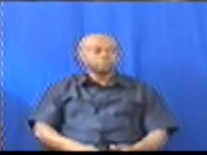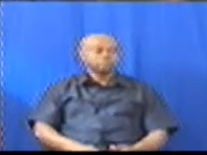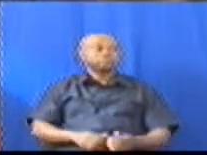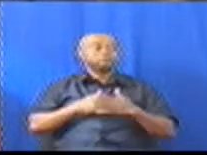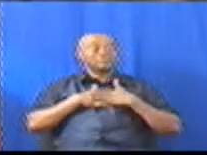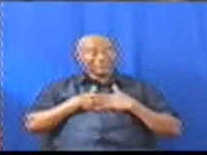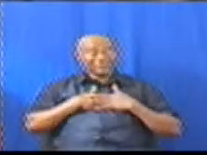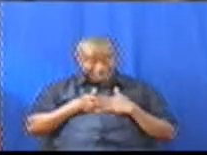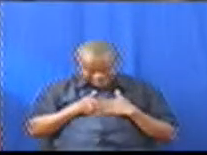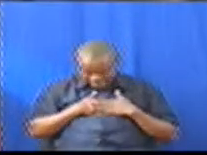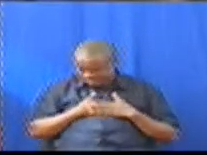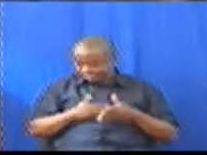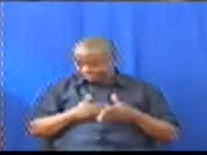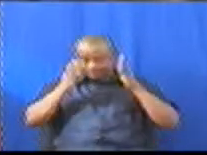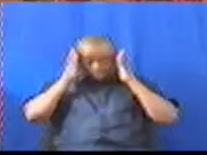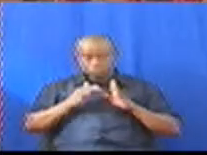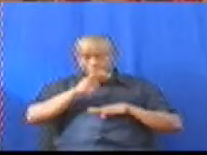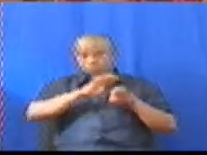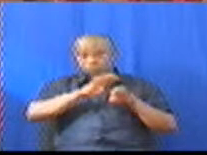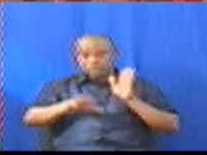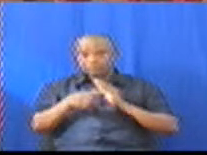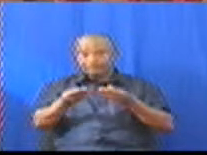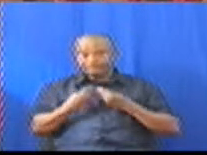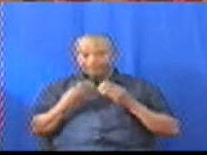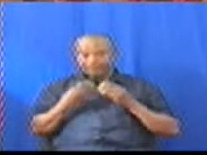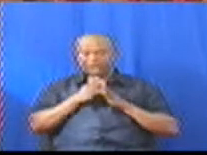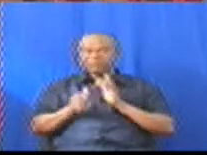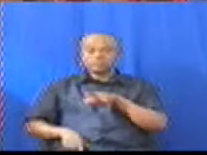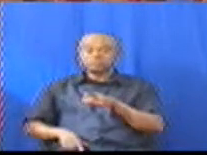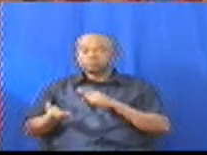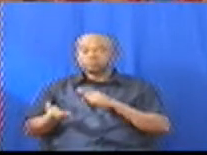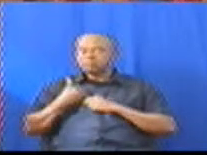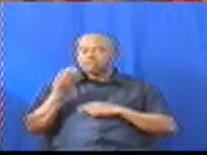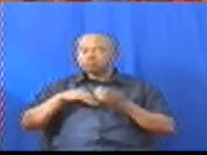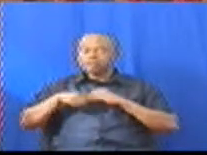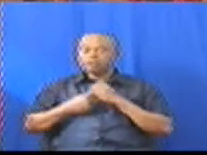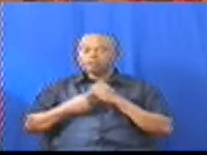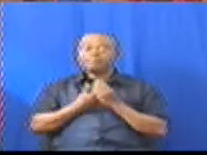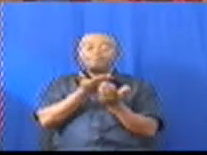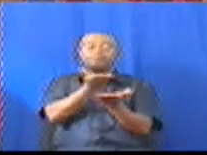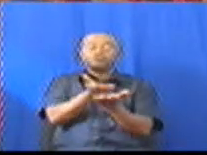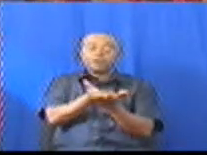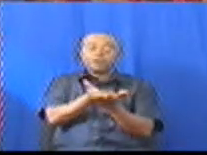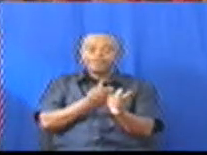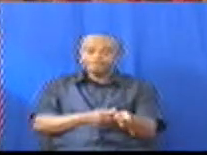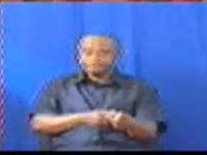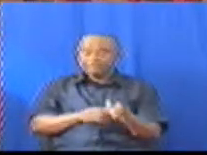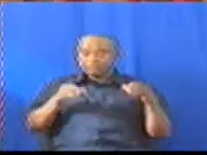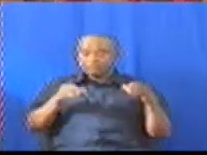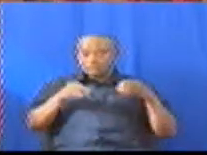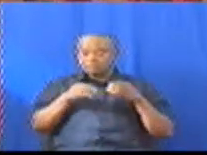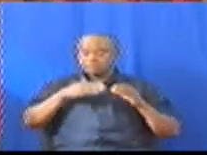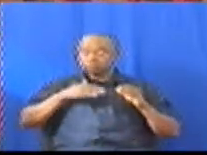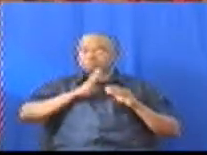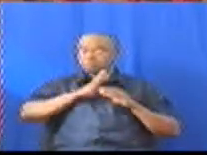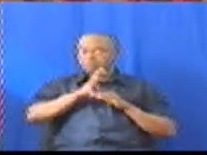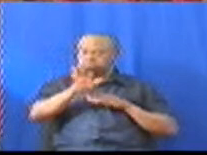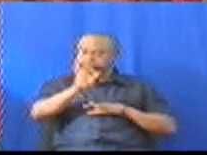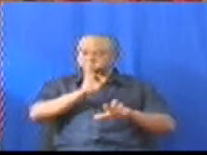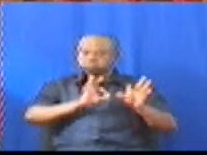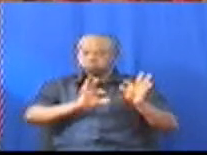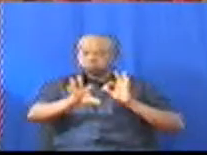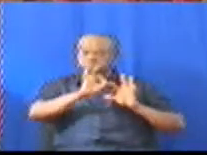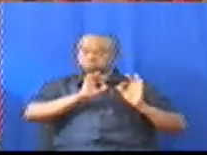sana mheshimiwa Naibu Speaker kwa kunipatia fursa hii ya kuchangia katika mswada huu ambao kamati yetu tayari ilishachambua na tukaweka sawa